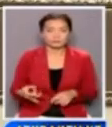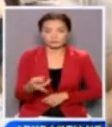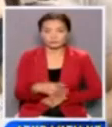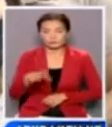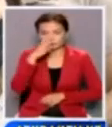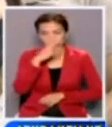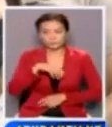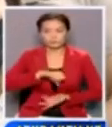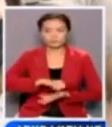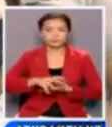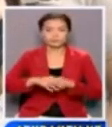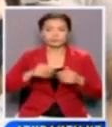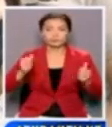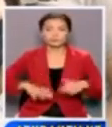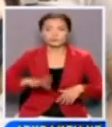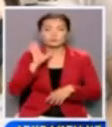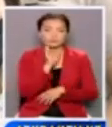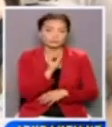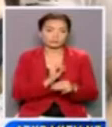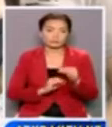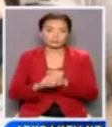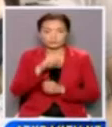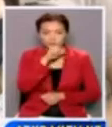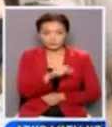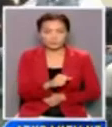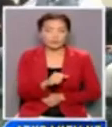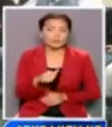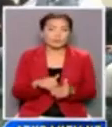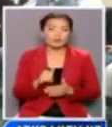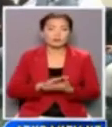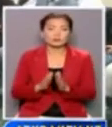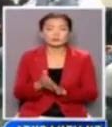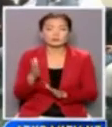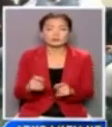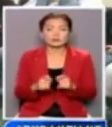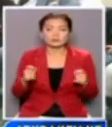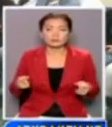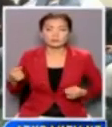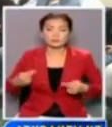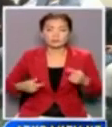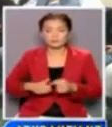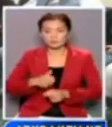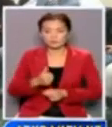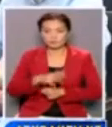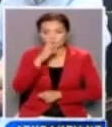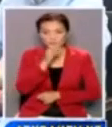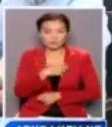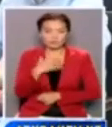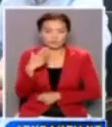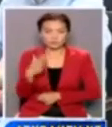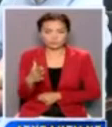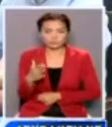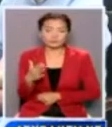принятия совместных решений путем их обсуждения правильно дезорганизованы на открытой конкурентной основе станет важным социальным